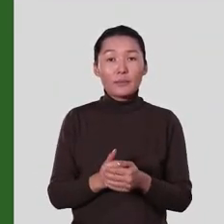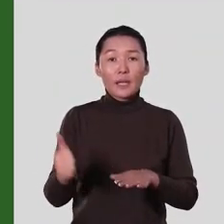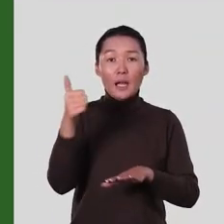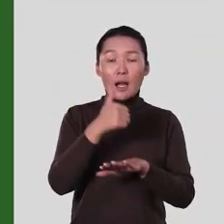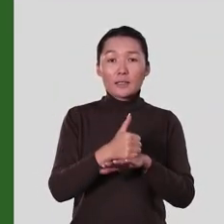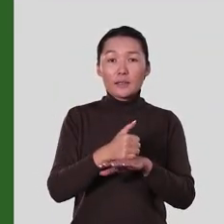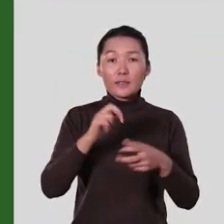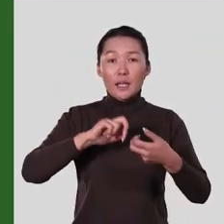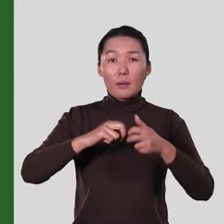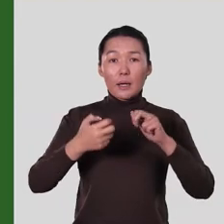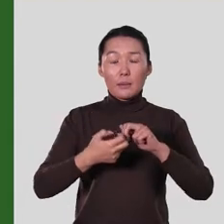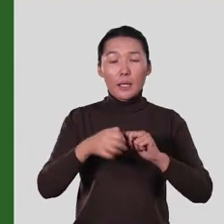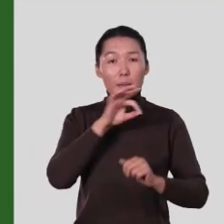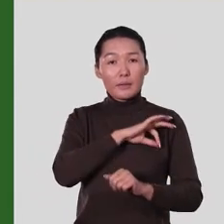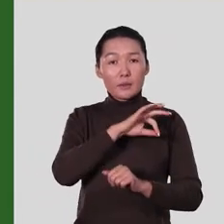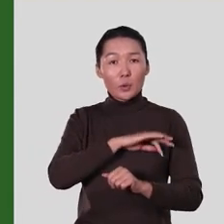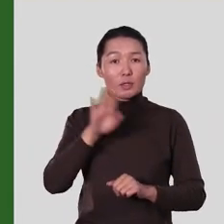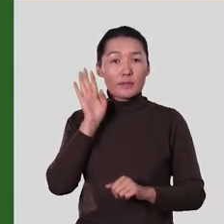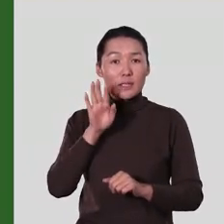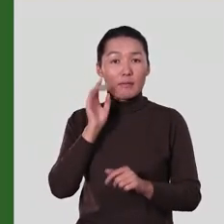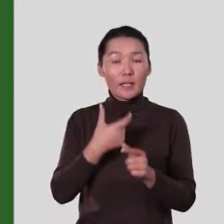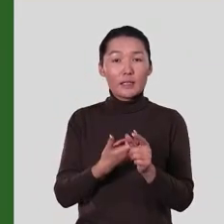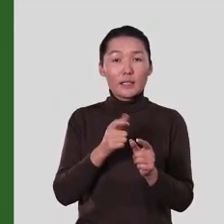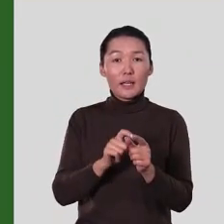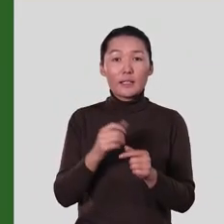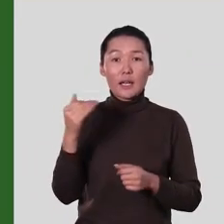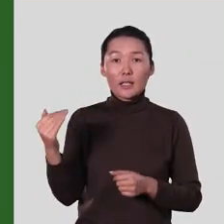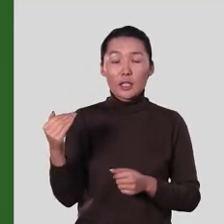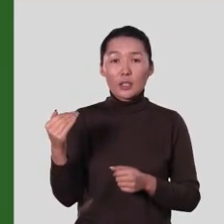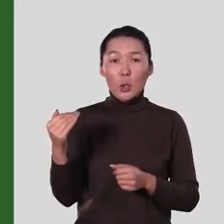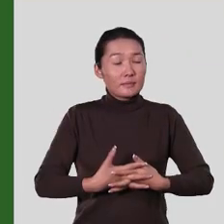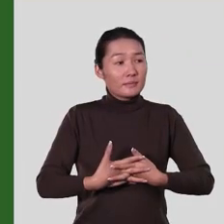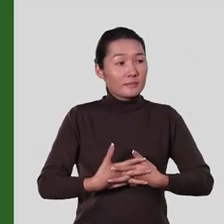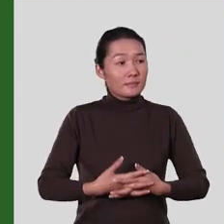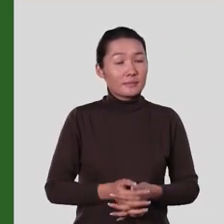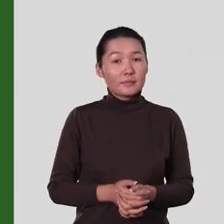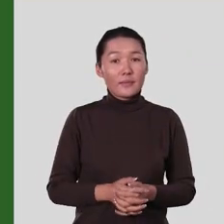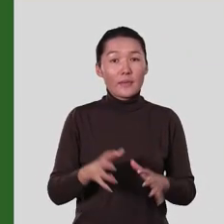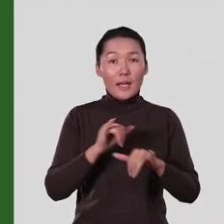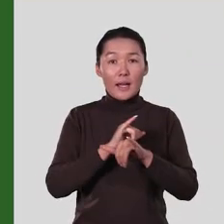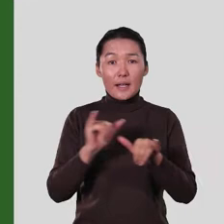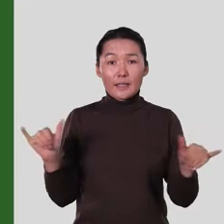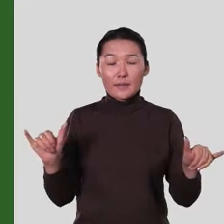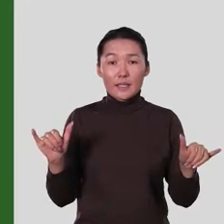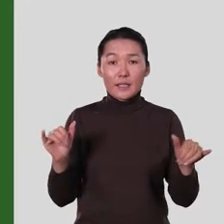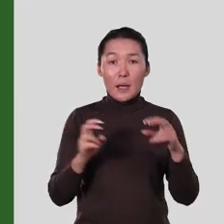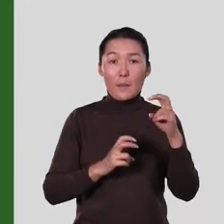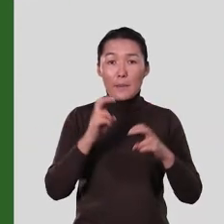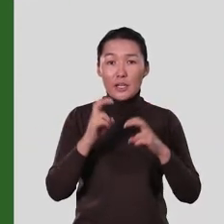Основная проблема в использовании воды – это ее загрязнение. Развитие